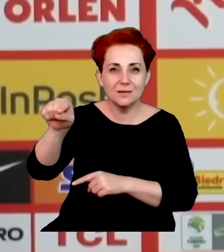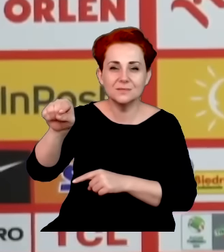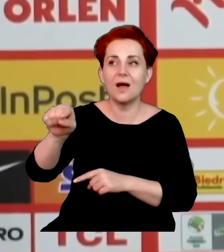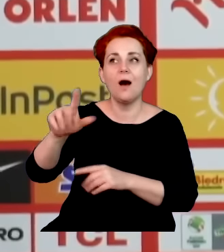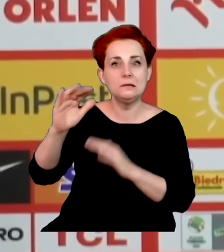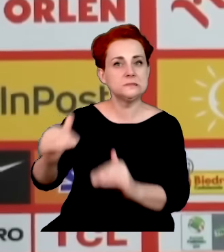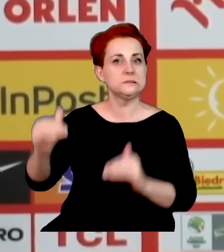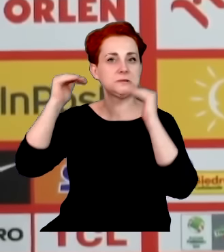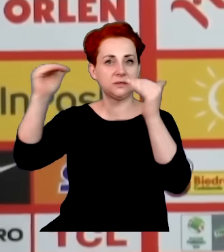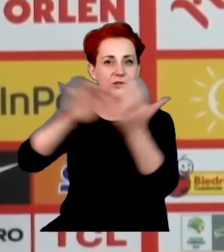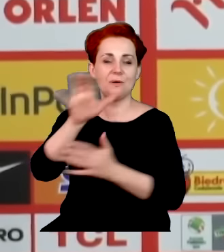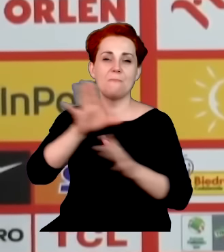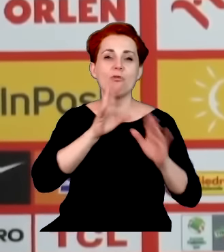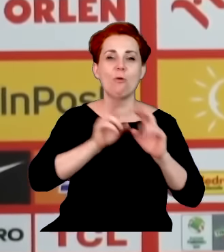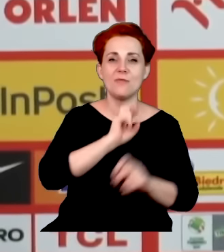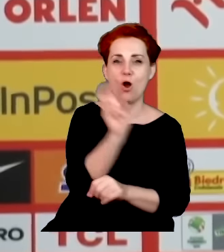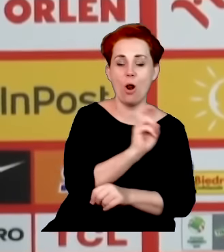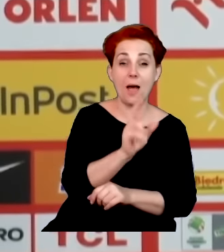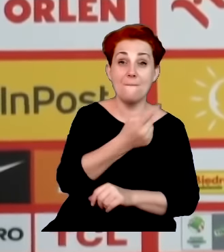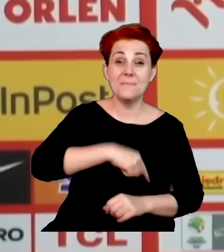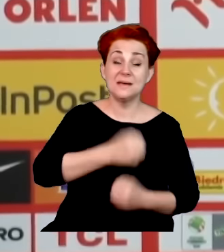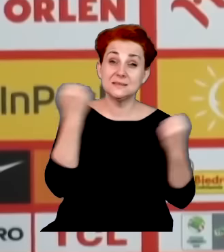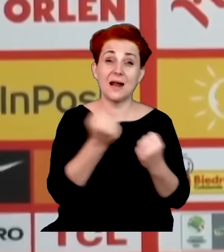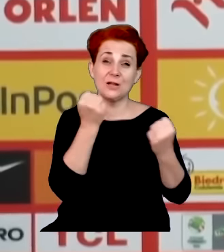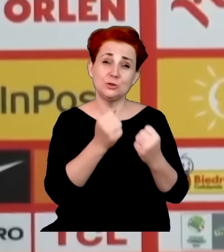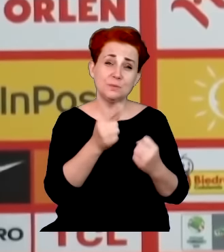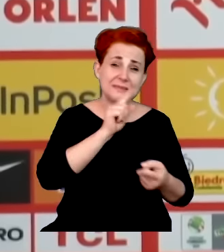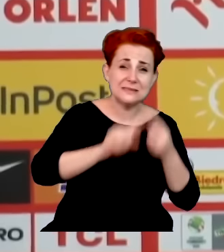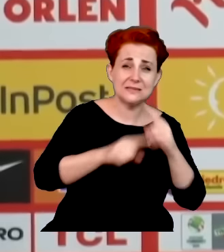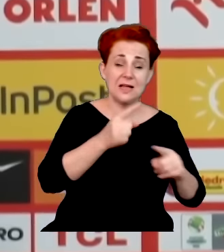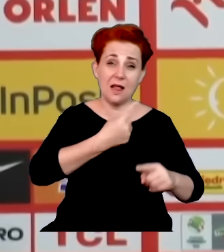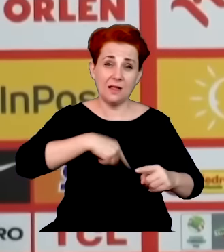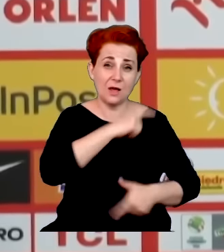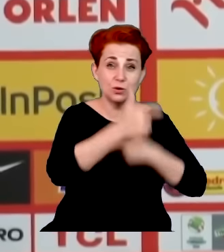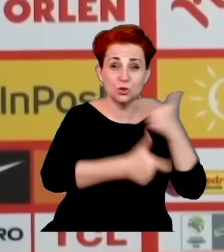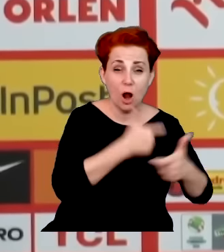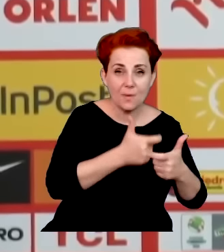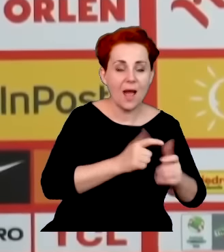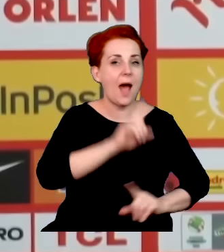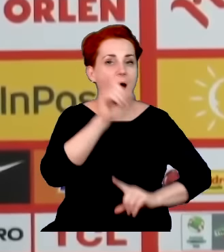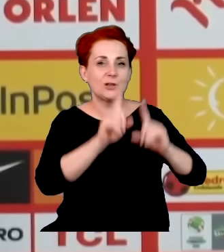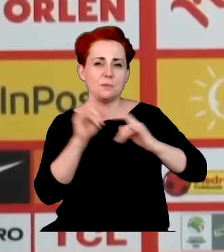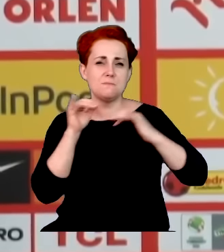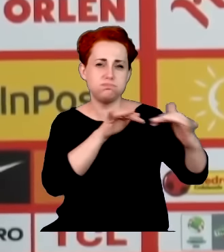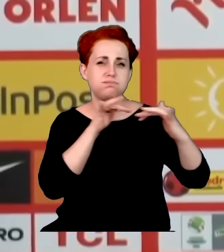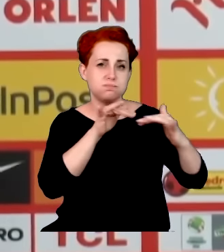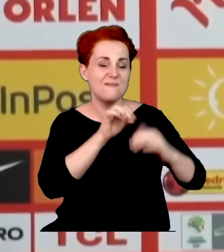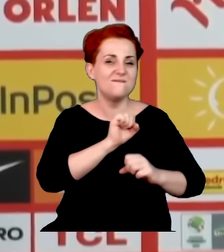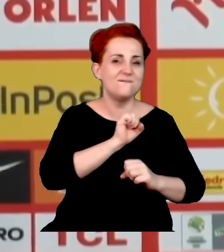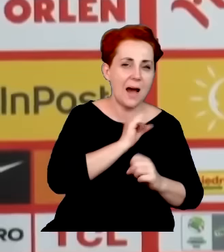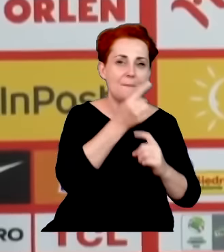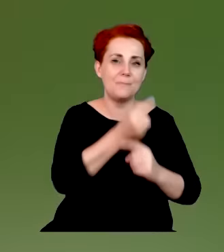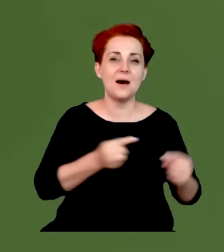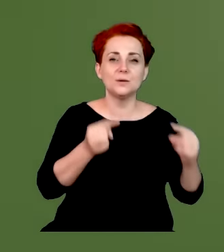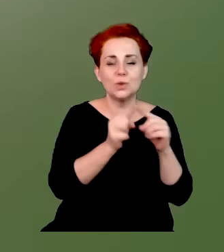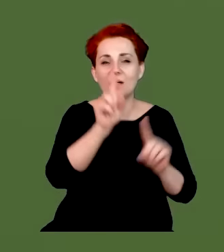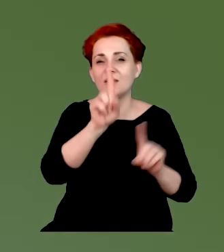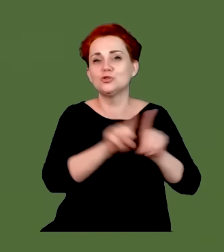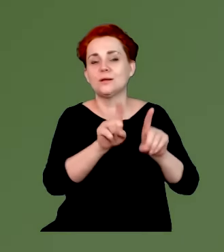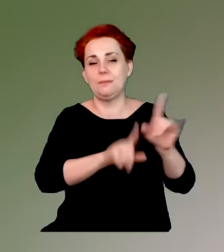światowa, tak jak z Holandią. Staraliśmy się narzucić swój styl grania. Momentami było to fajne, ale momentami też musieliśmy